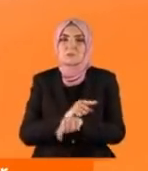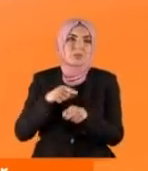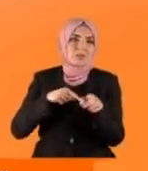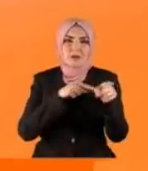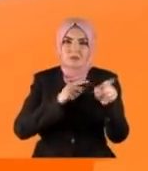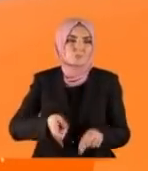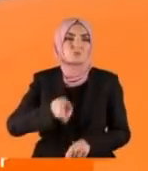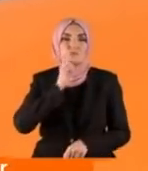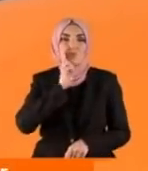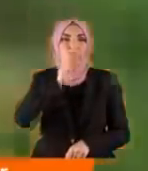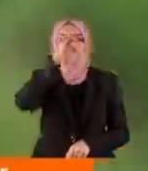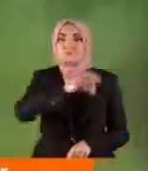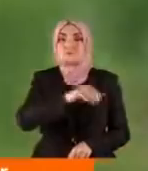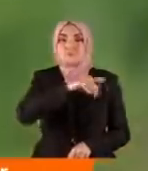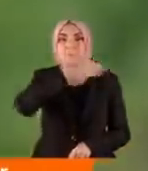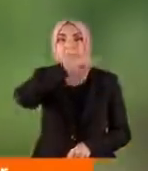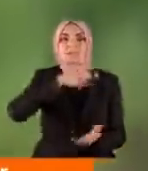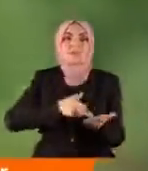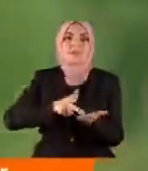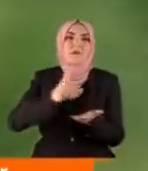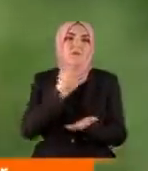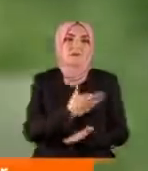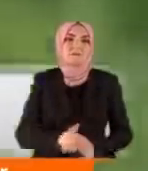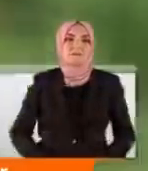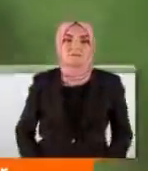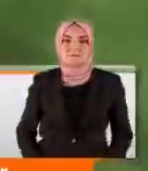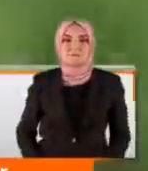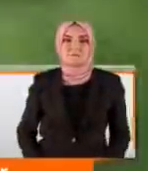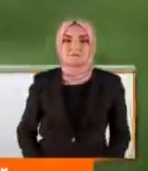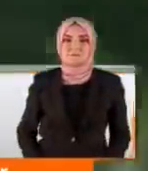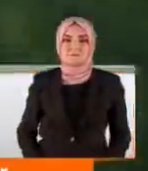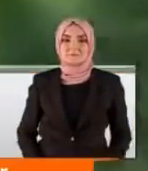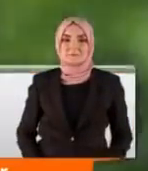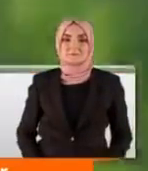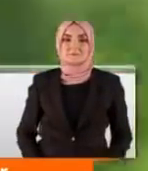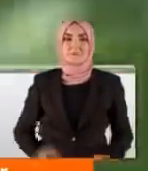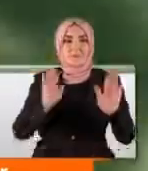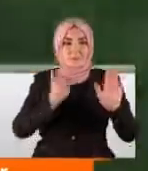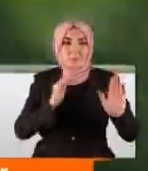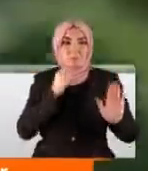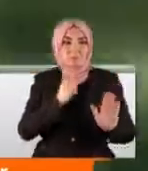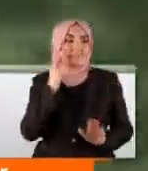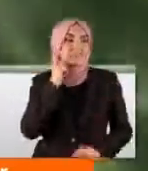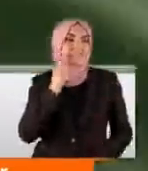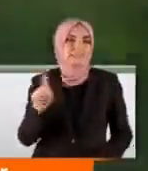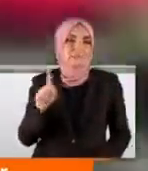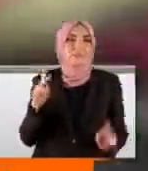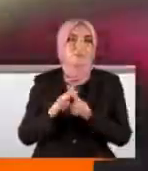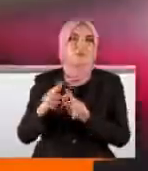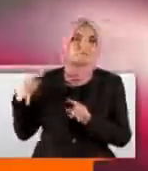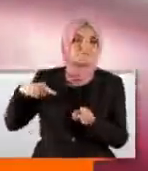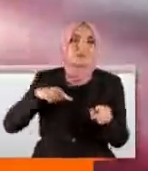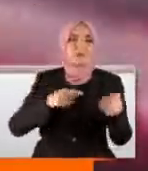erdi. Evet, motor nerede? Delikanlı, motor nerede? Dur ihtarına uymadı, polisi peşine